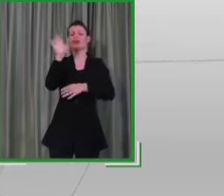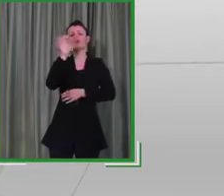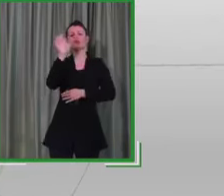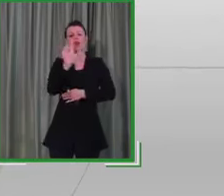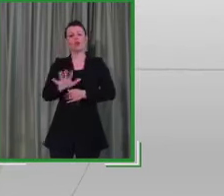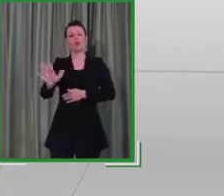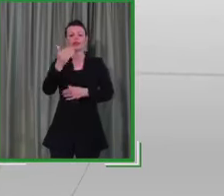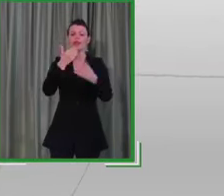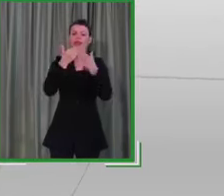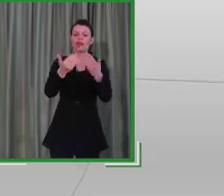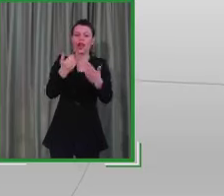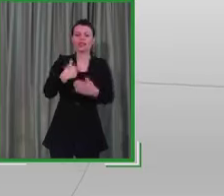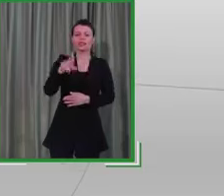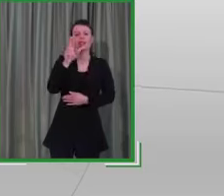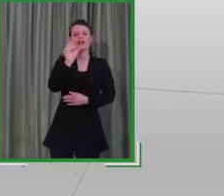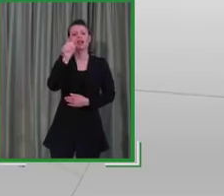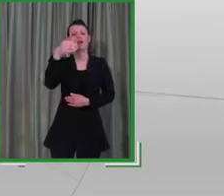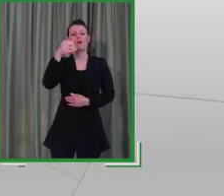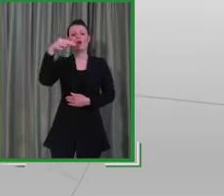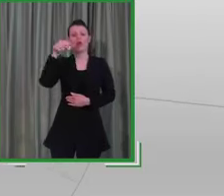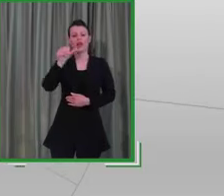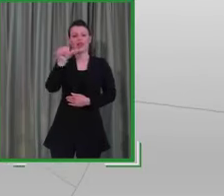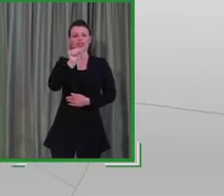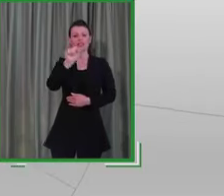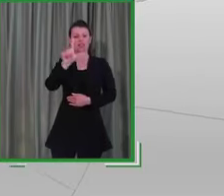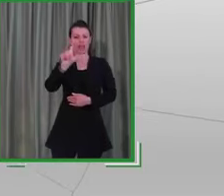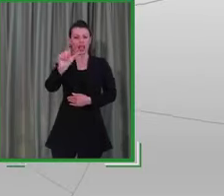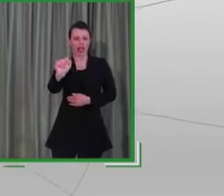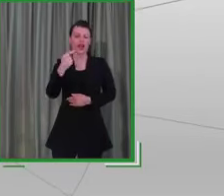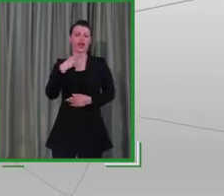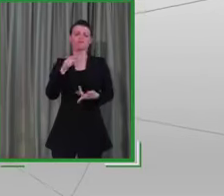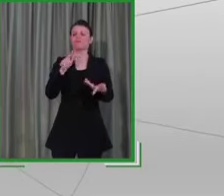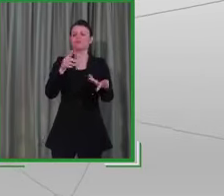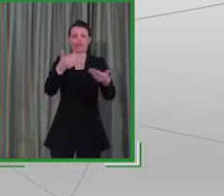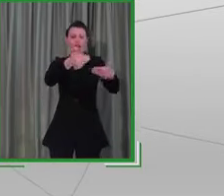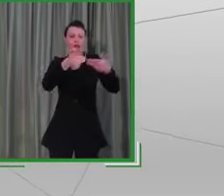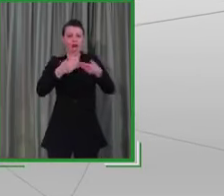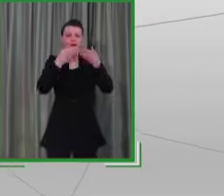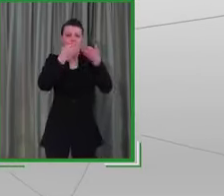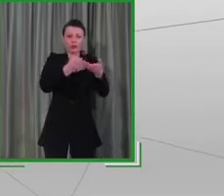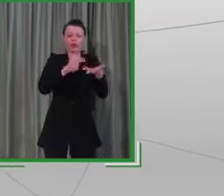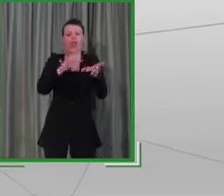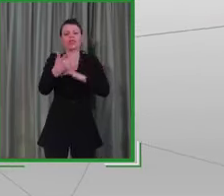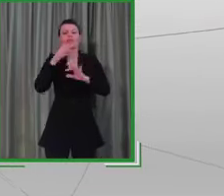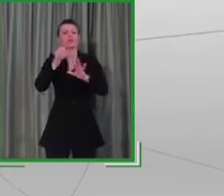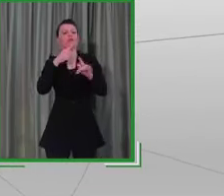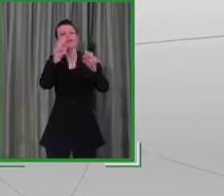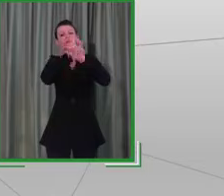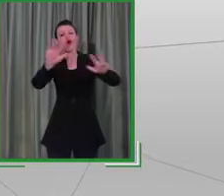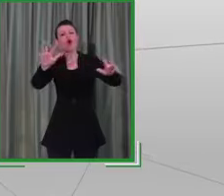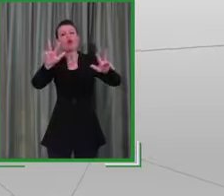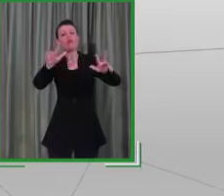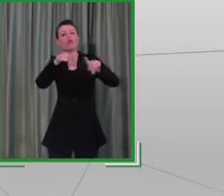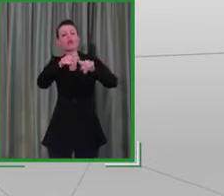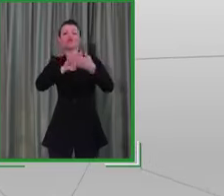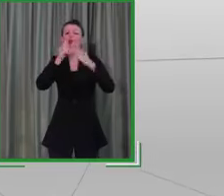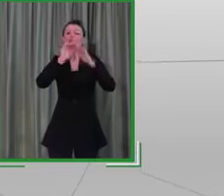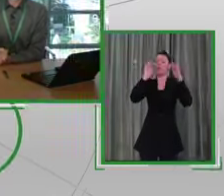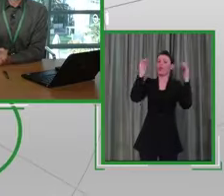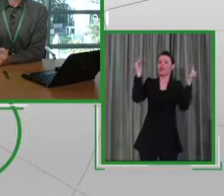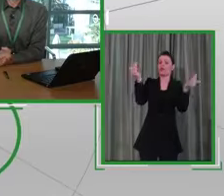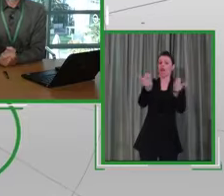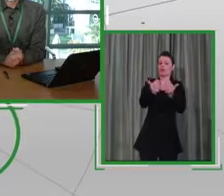ramona sala che ci aiuta a rendere universale la nostra comunicazione con noi studio